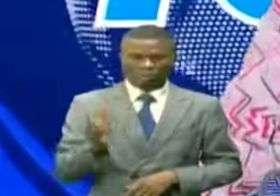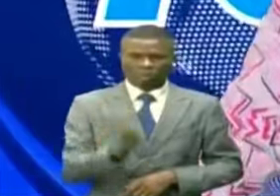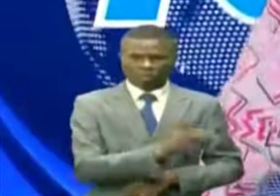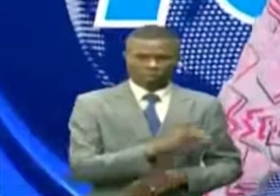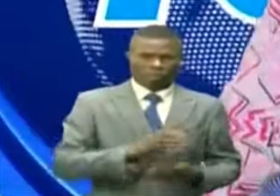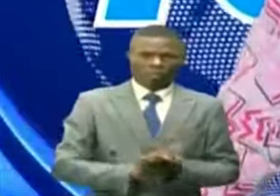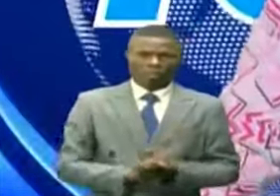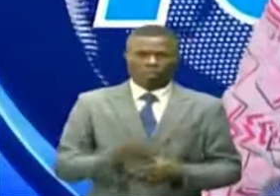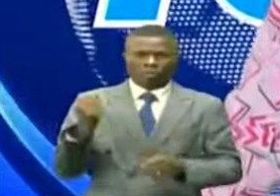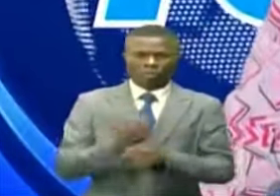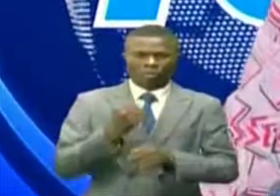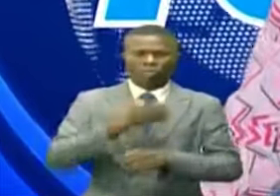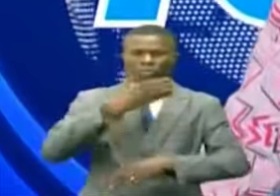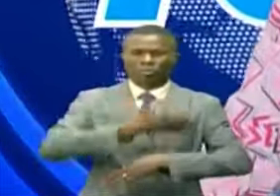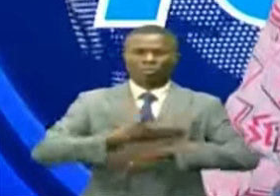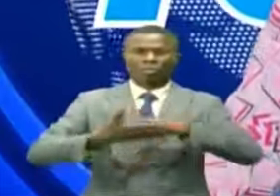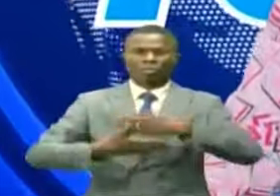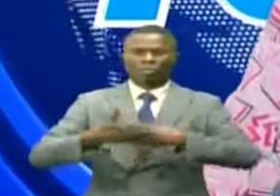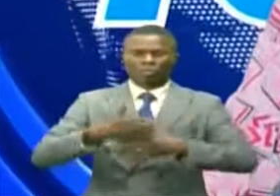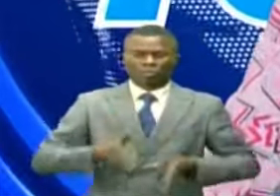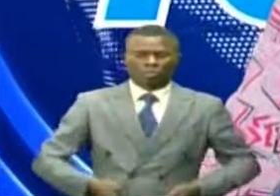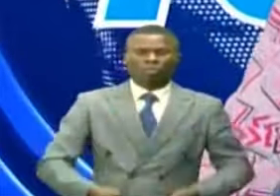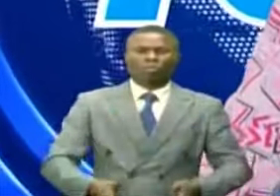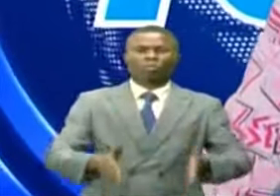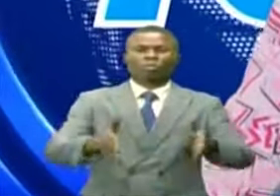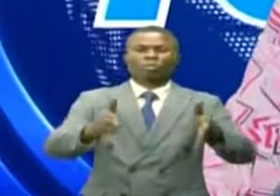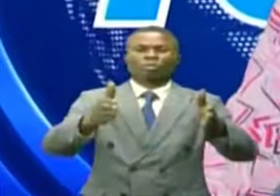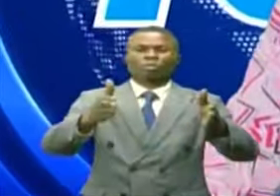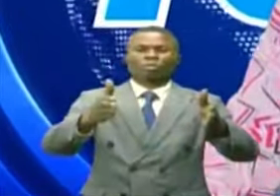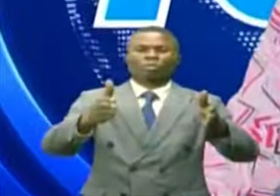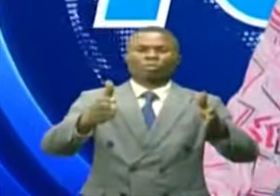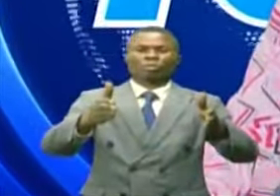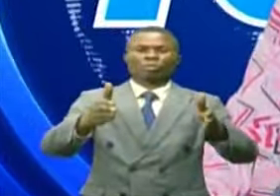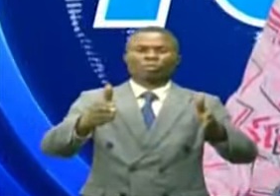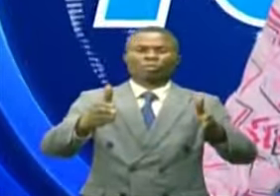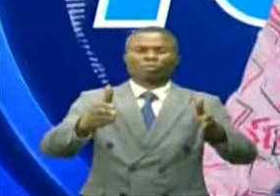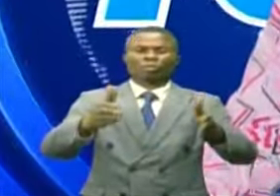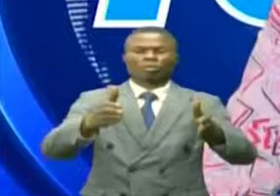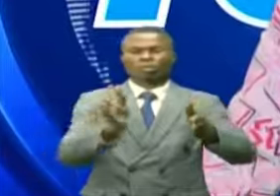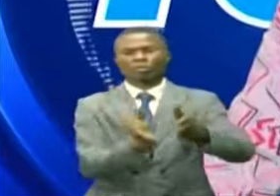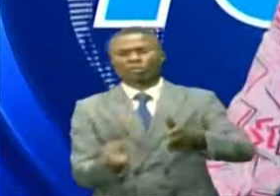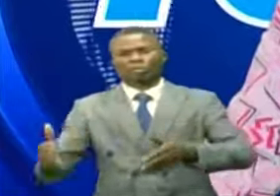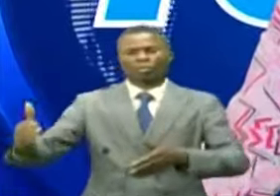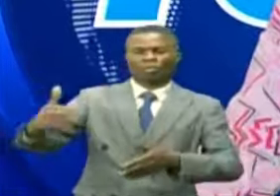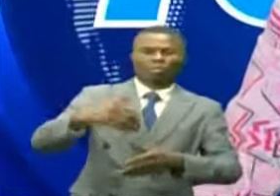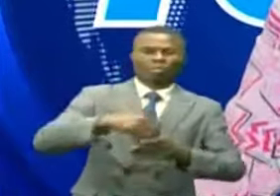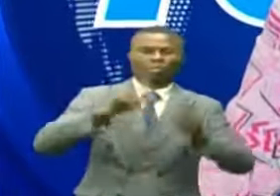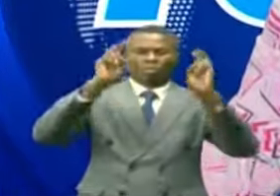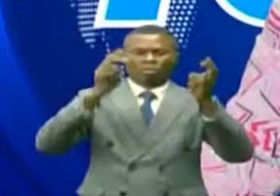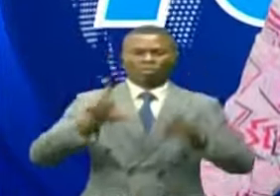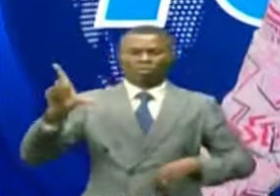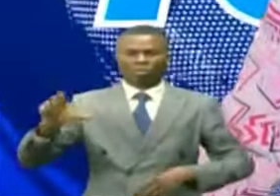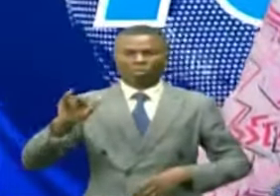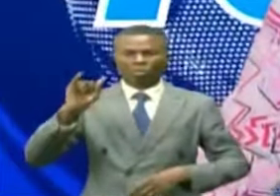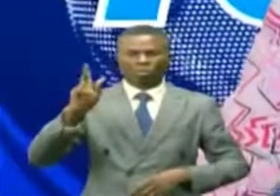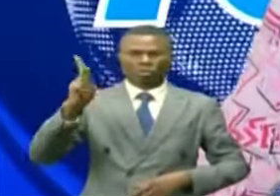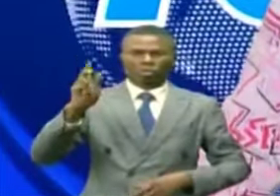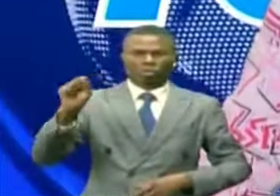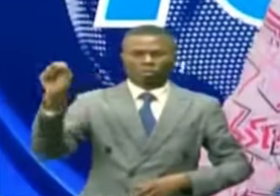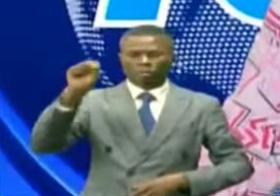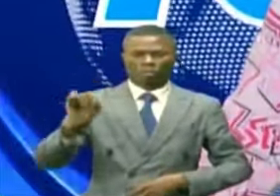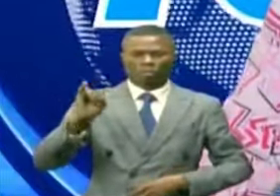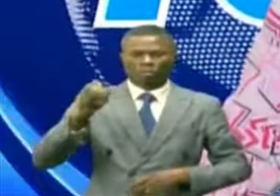et les travaux de construction d'une route en contour ement dans la ville de likassi dans le